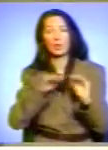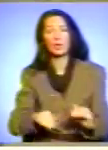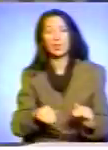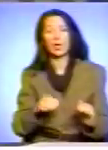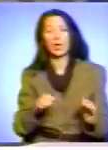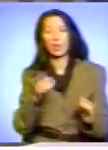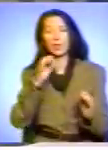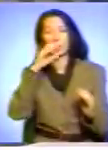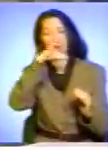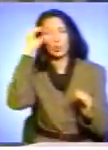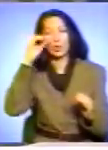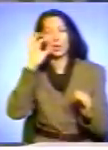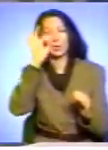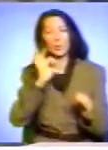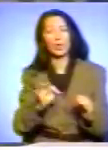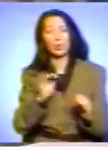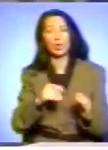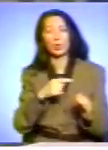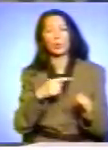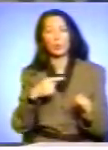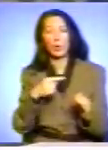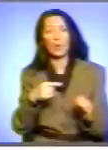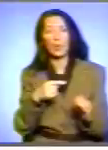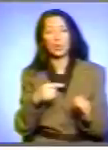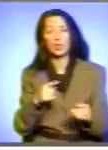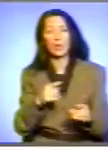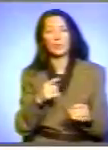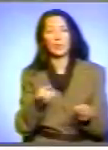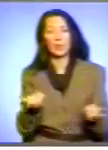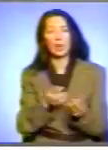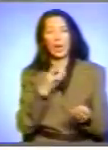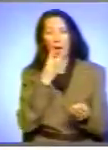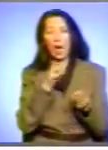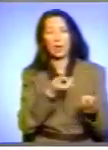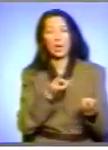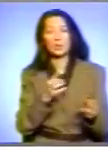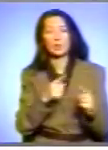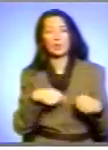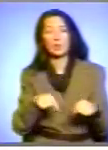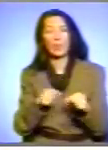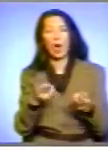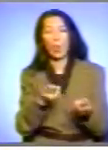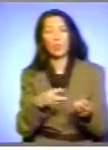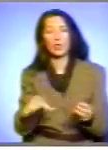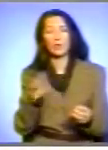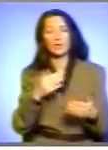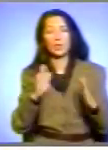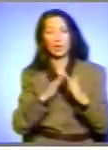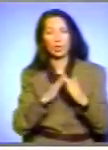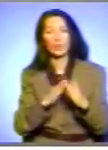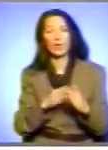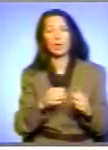позначки. За словами міністра, 100% підключення і безперебійну роботу систем опалення по всіх житлових і соціально-культурних об'єктах